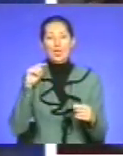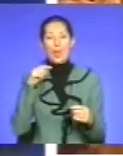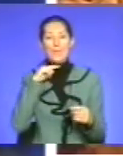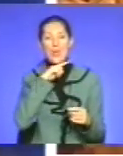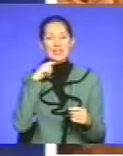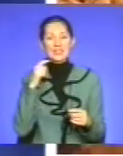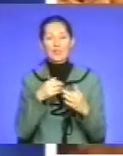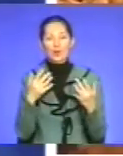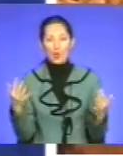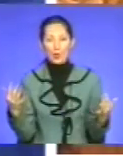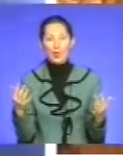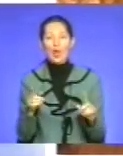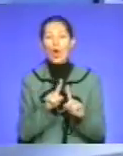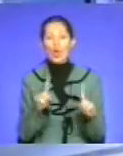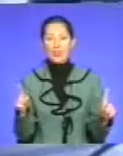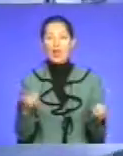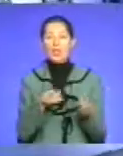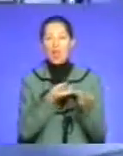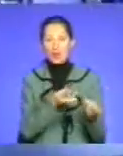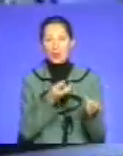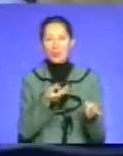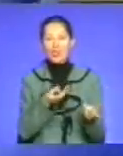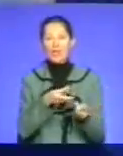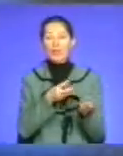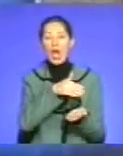випічки від хлібопекарів краю.